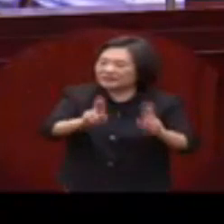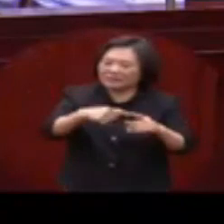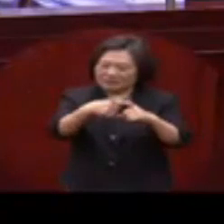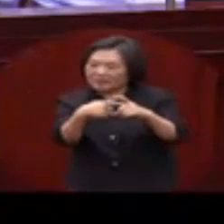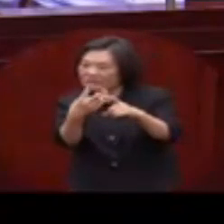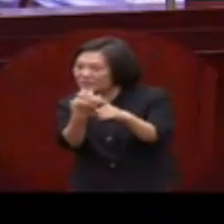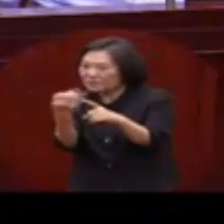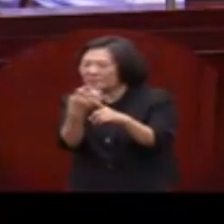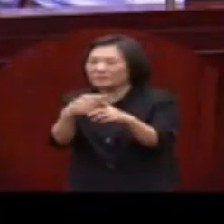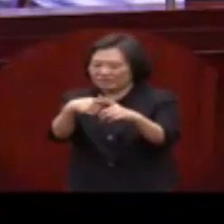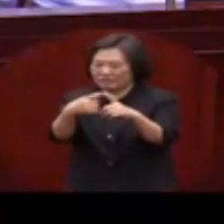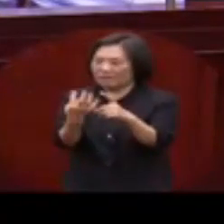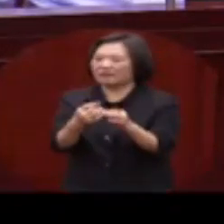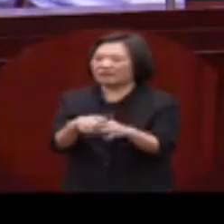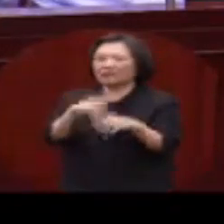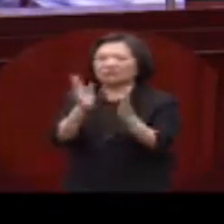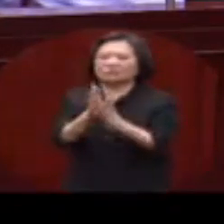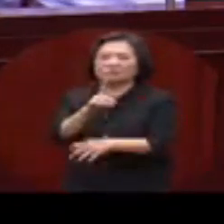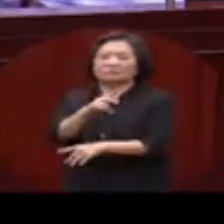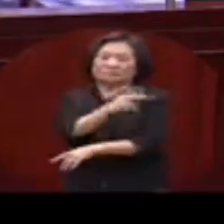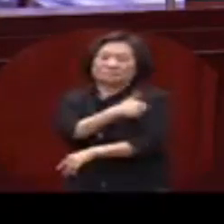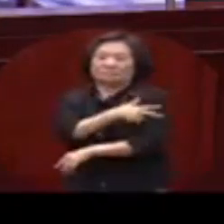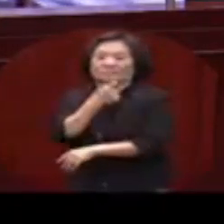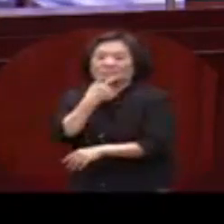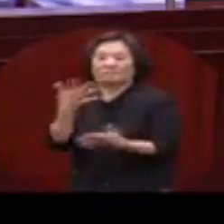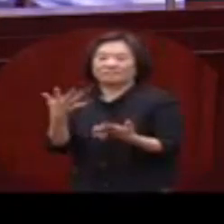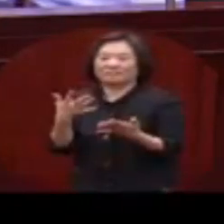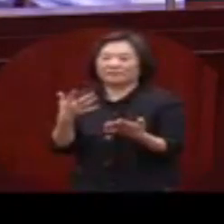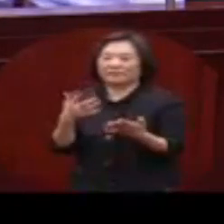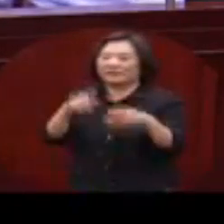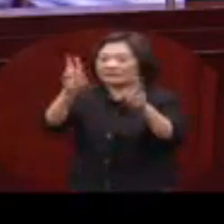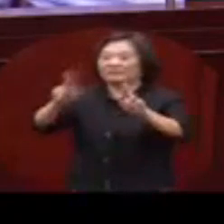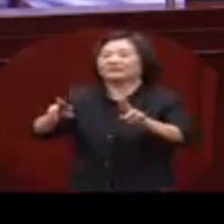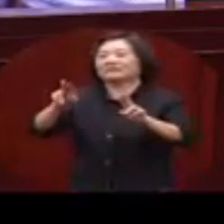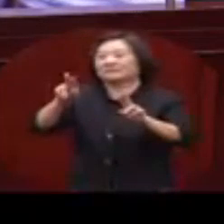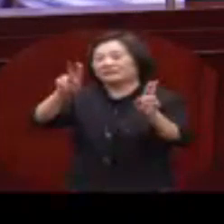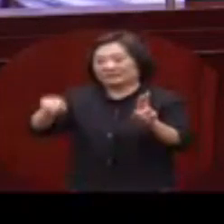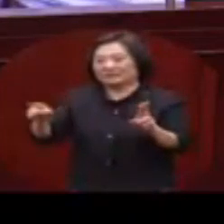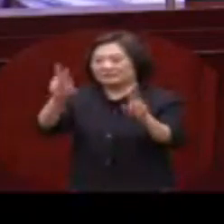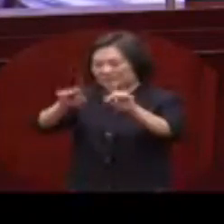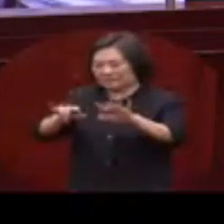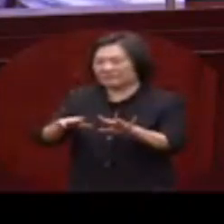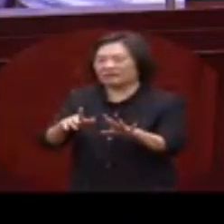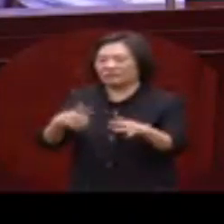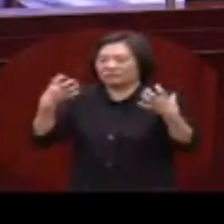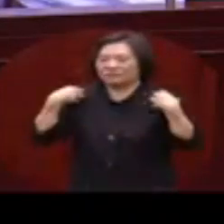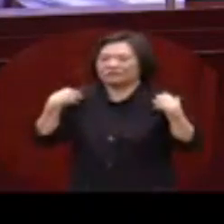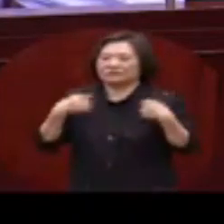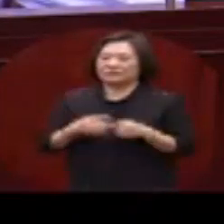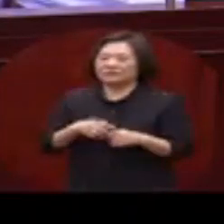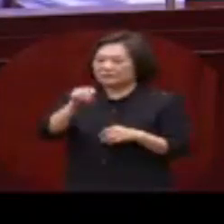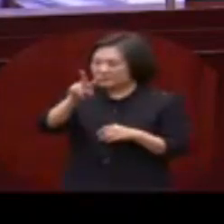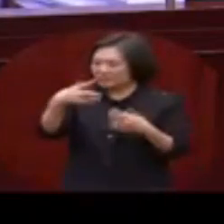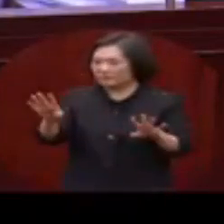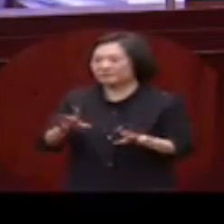网、智慧保全系统，12000户就可以达到足够的经济规模去拉动整个台湾在智慧建筑的发